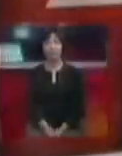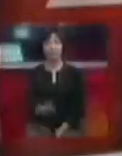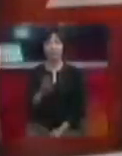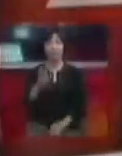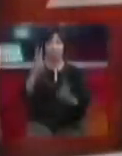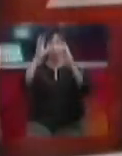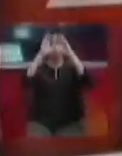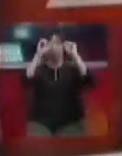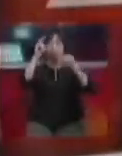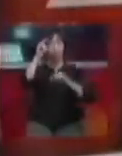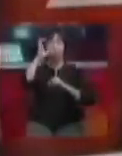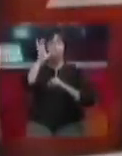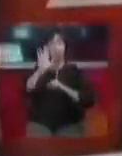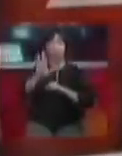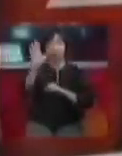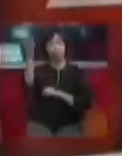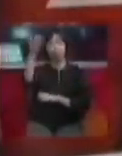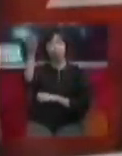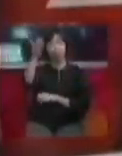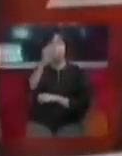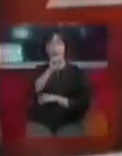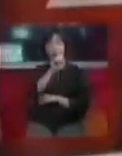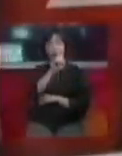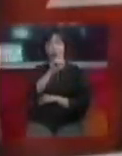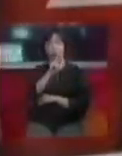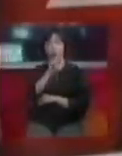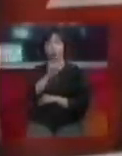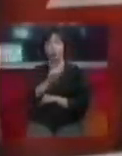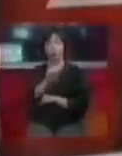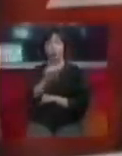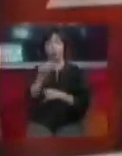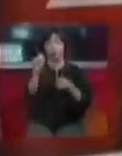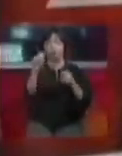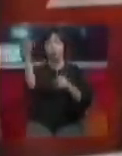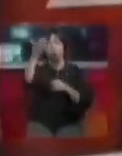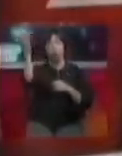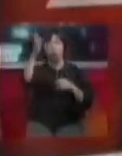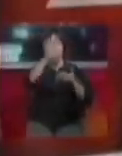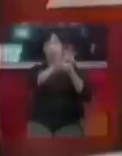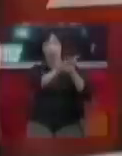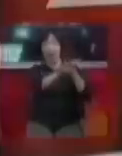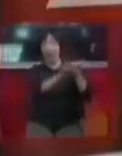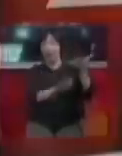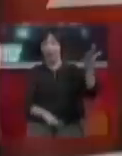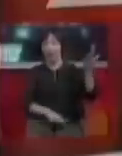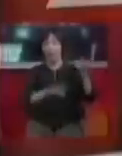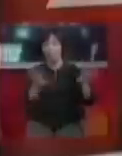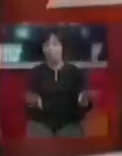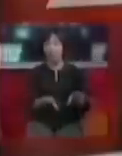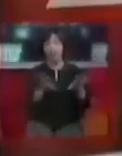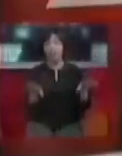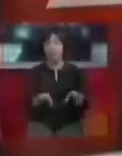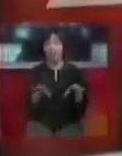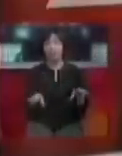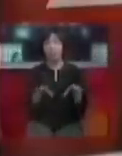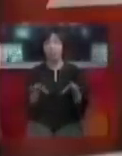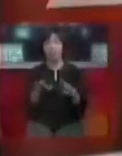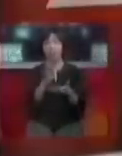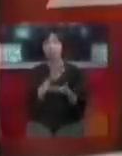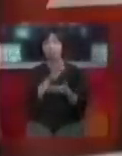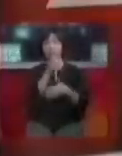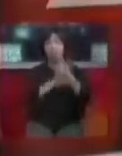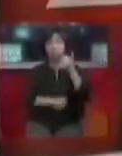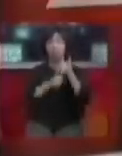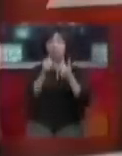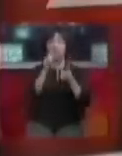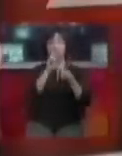Sa kanyang State of the Nation address, nilitanya ni Pangulong Noynoy Aquino ang mga nagawa ng kanyang administrasyon